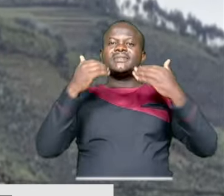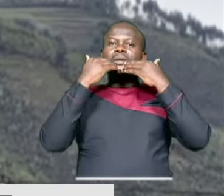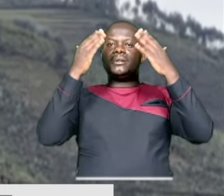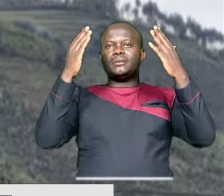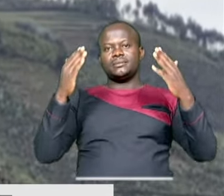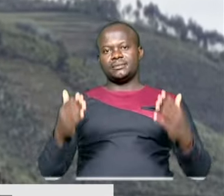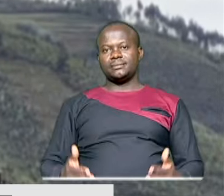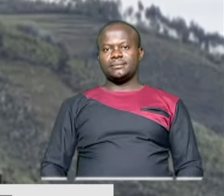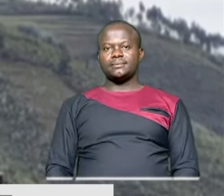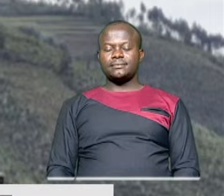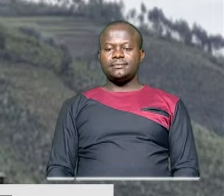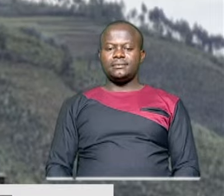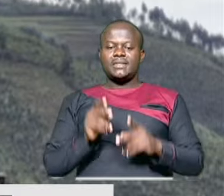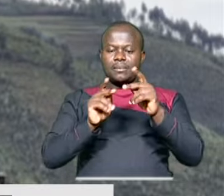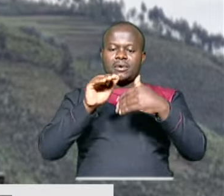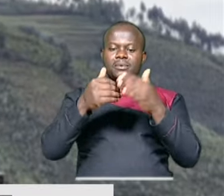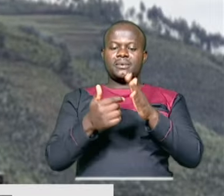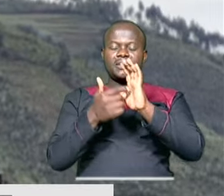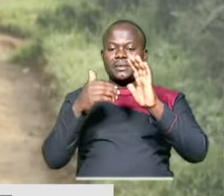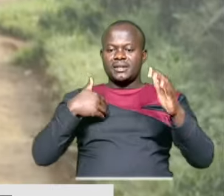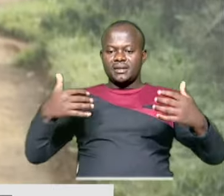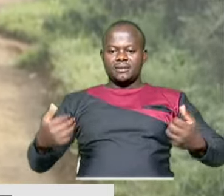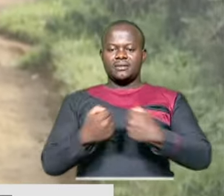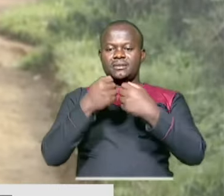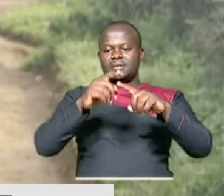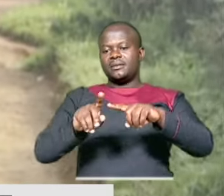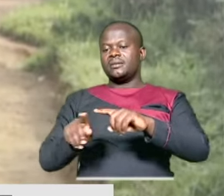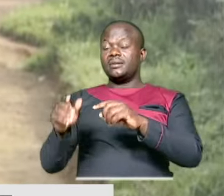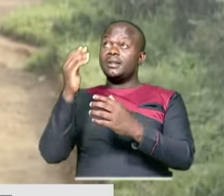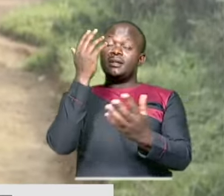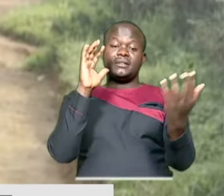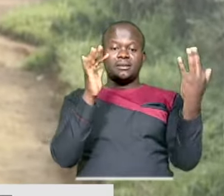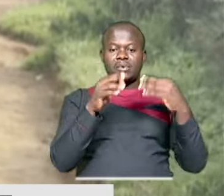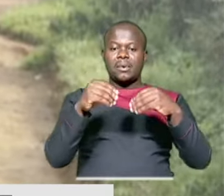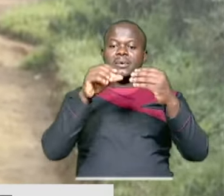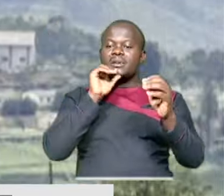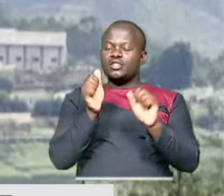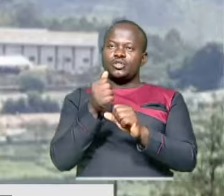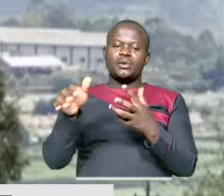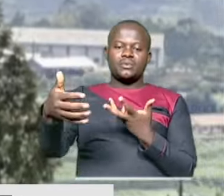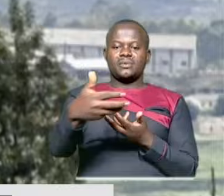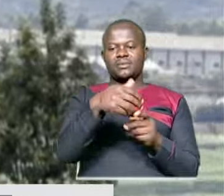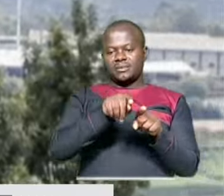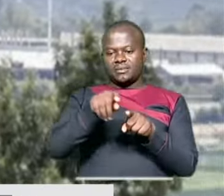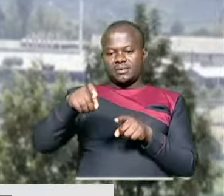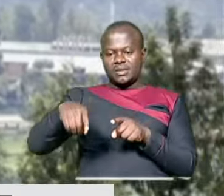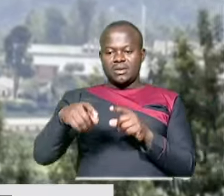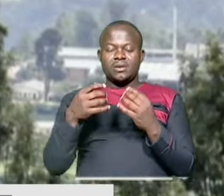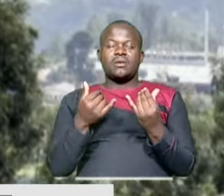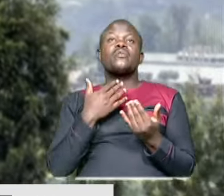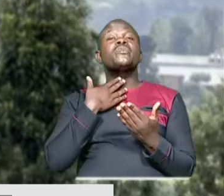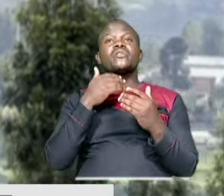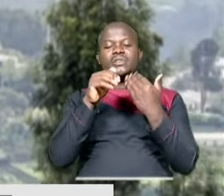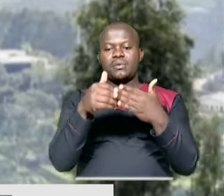kirere. Abaturage bagaragaza ko bibagiraho ingaruka zitandukanye ngo ishyamba babahaye ntago barisarura nk'uko bikwiye bityo bakifuza ko